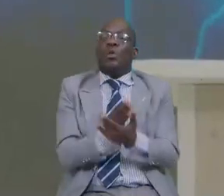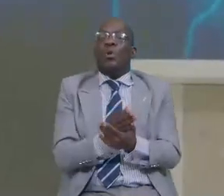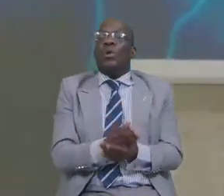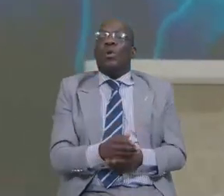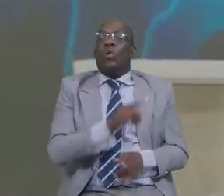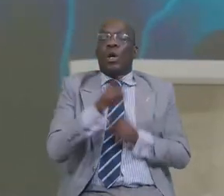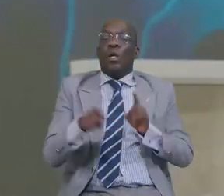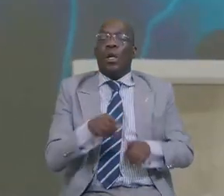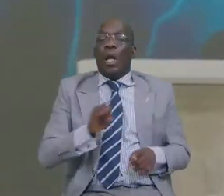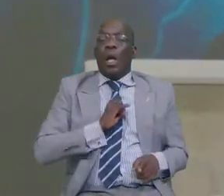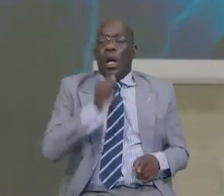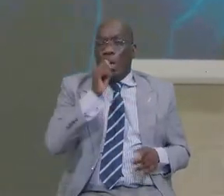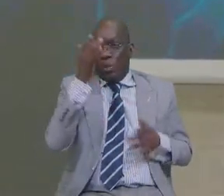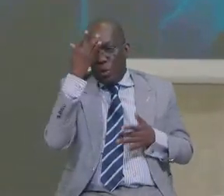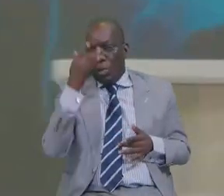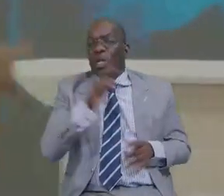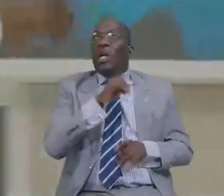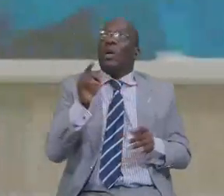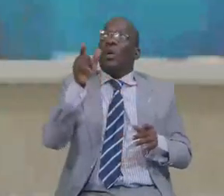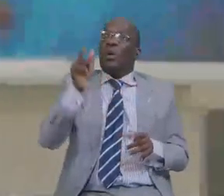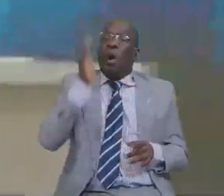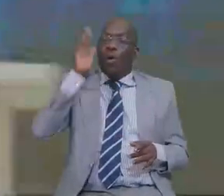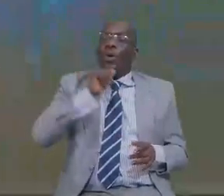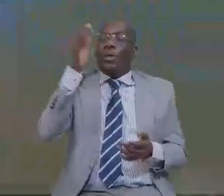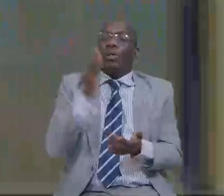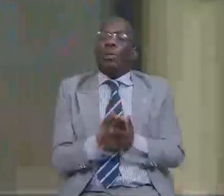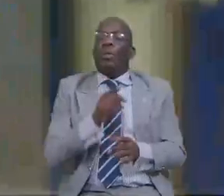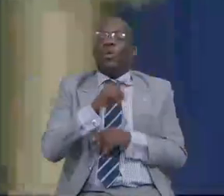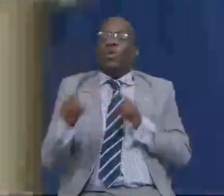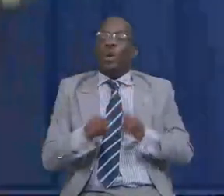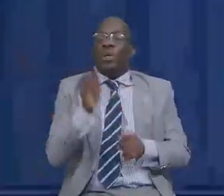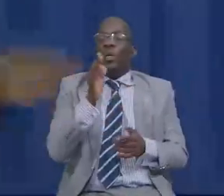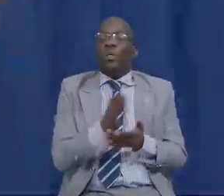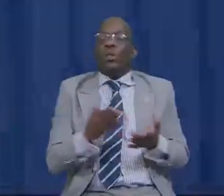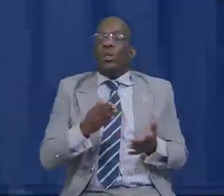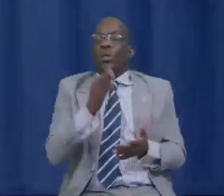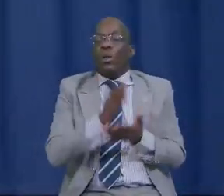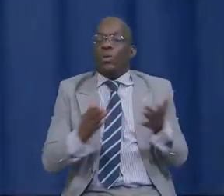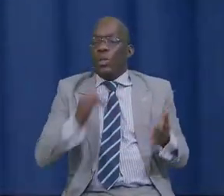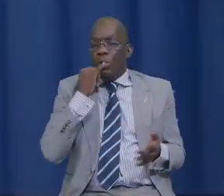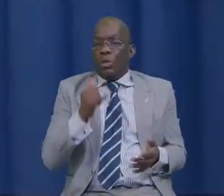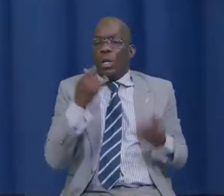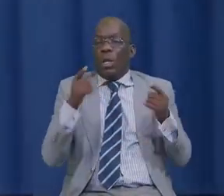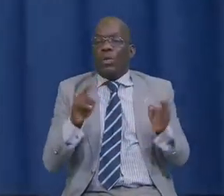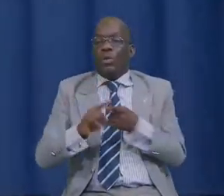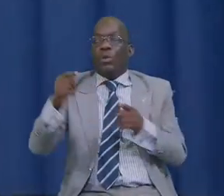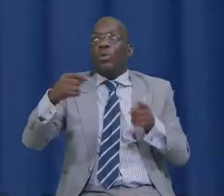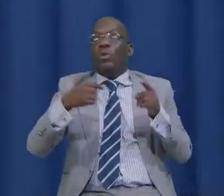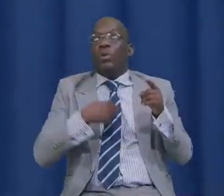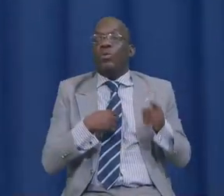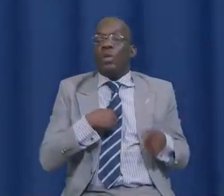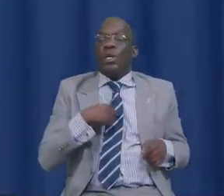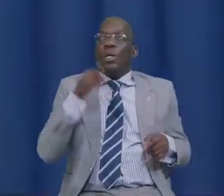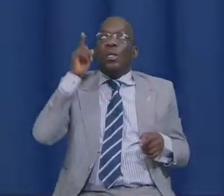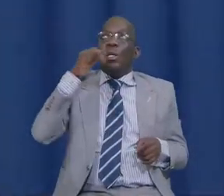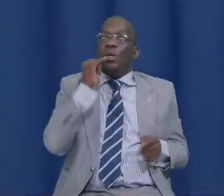pas quand quelque chose de traumatique arrive. Il est capable de faire. Il est capable de